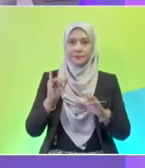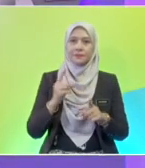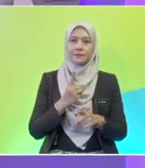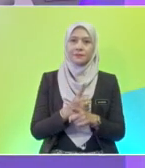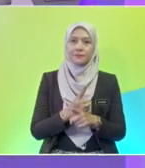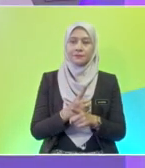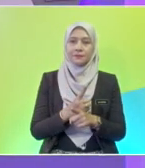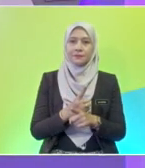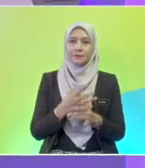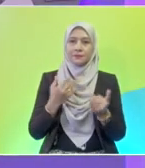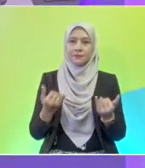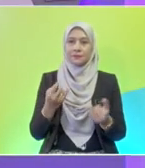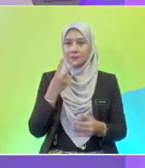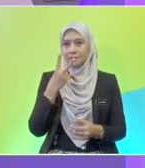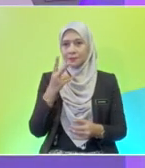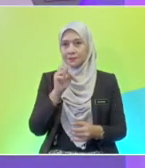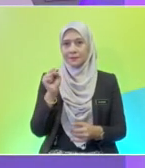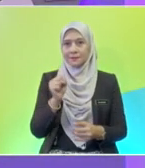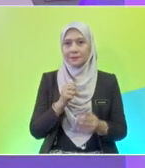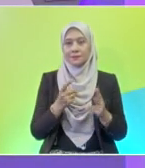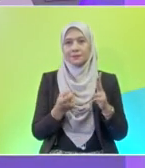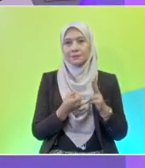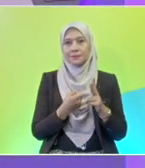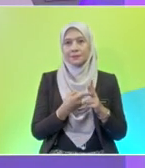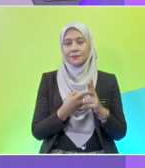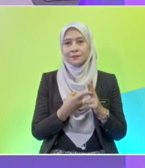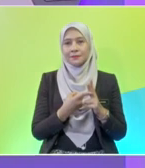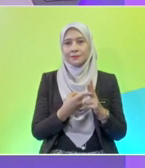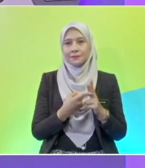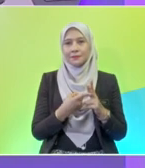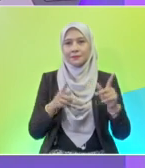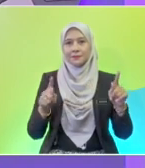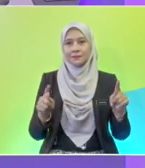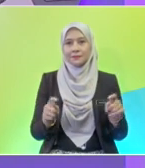soal yang keempat sama juga tidak balas